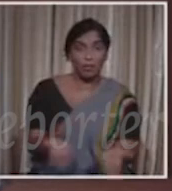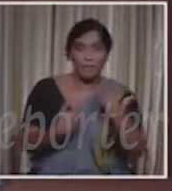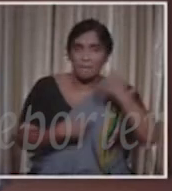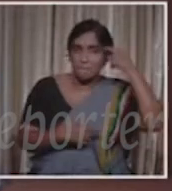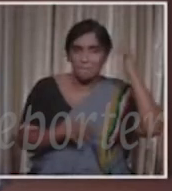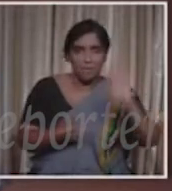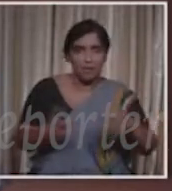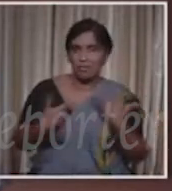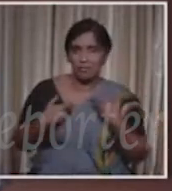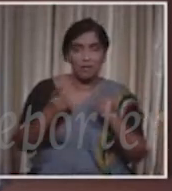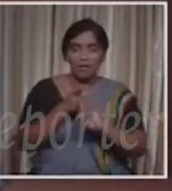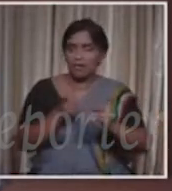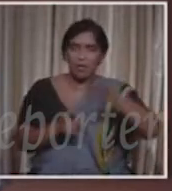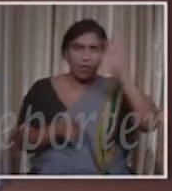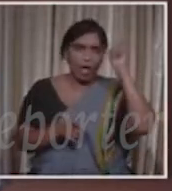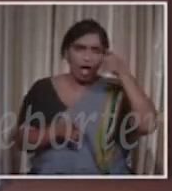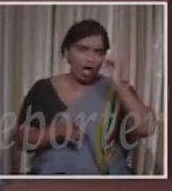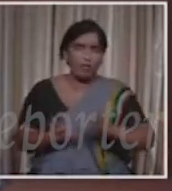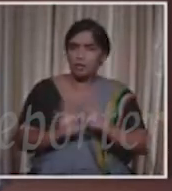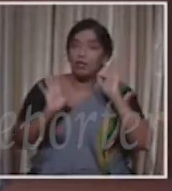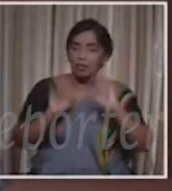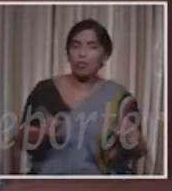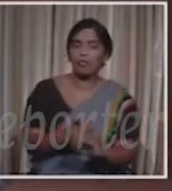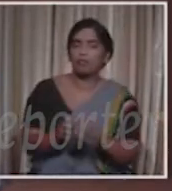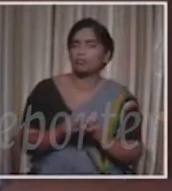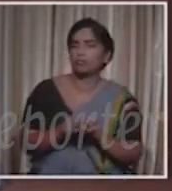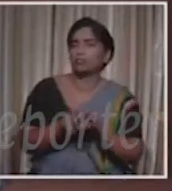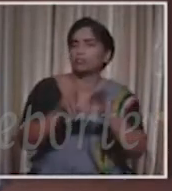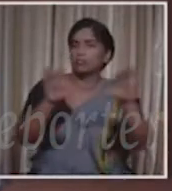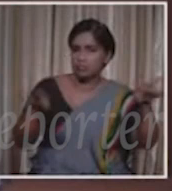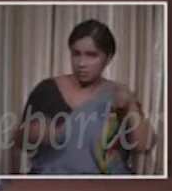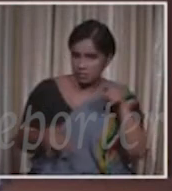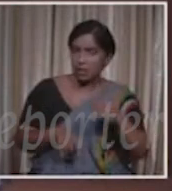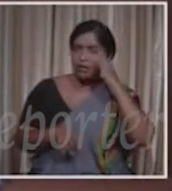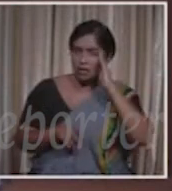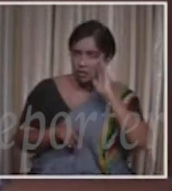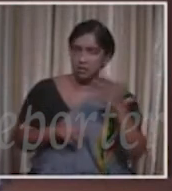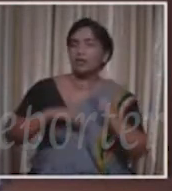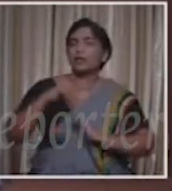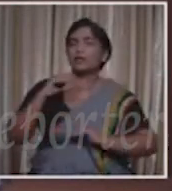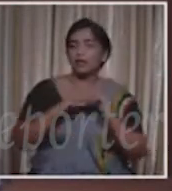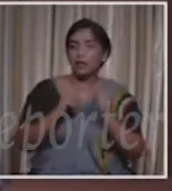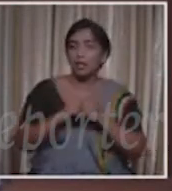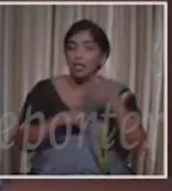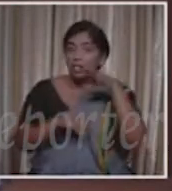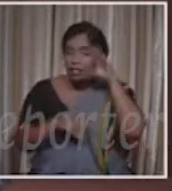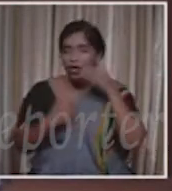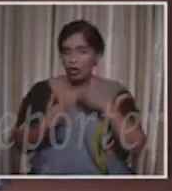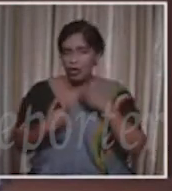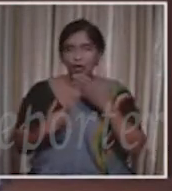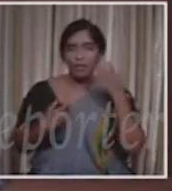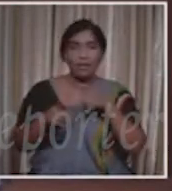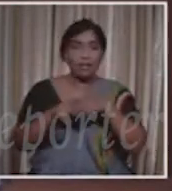අපි කවුරුත් ප්‍රචණ්ඩත්ව අපේක්ෂා කරන්නේ ප්‍රචණ්ඩත්ව අනුමත කරන්නේ නේ හරිද නමුත් ඒක ප්‍රචණ්ඩත්ව දැක්ක වර්ධනය වීමේ ස්වභාවික ක්‍රියාදාමය අපිට තේරුම් ගන්න